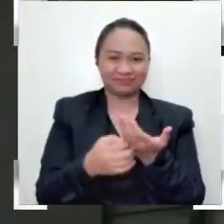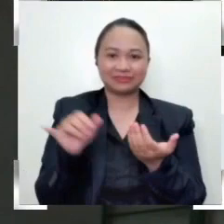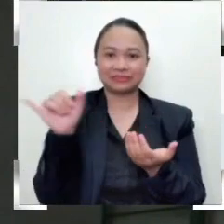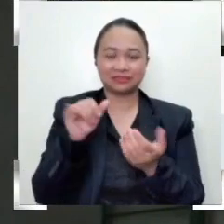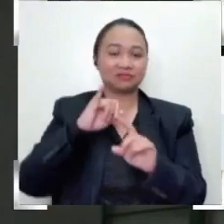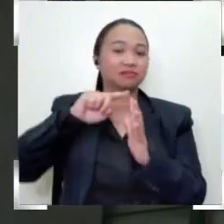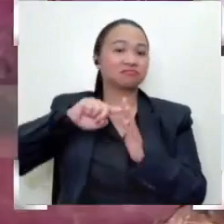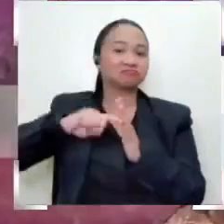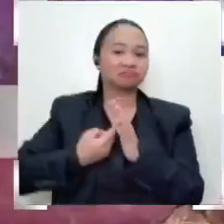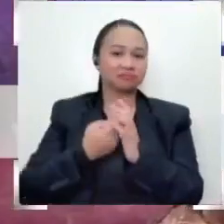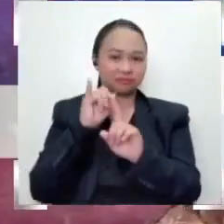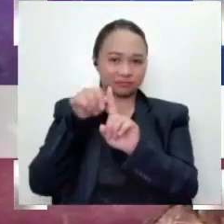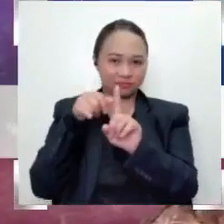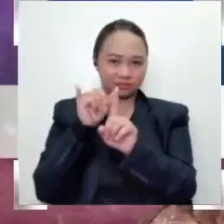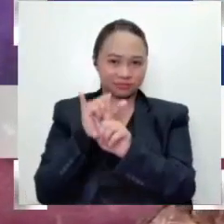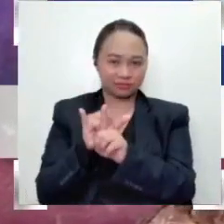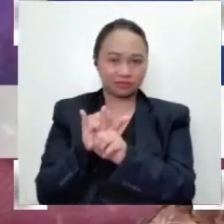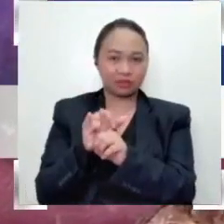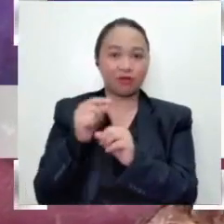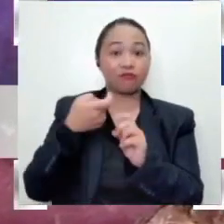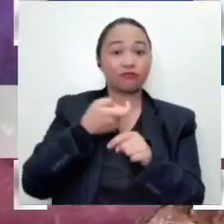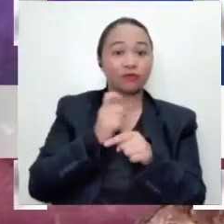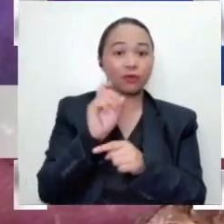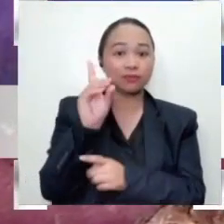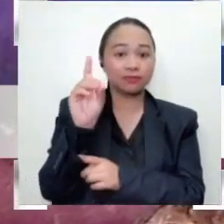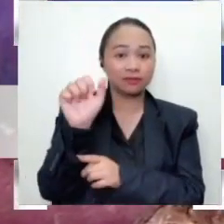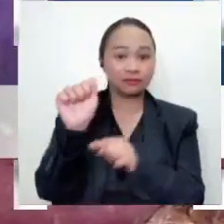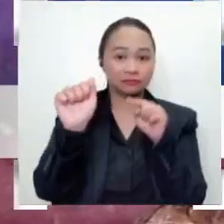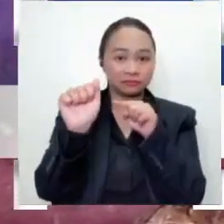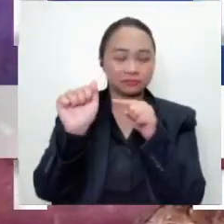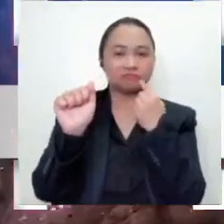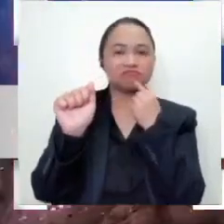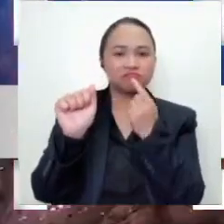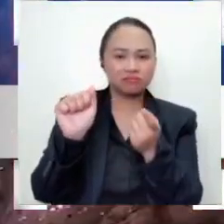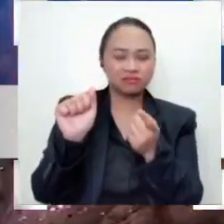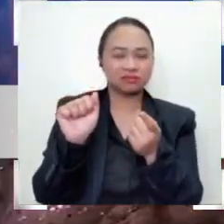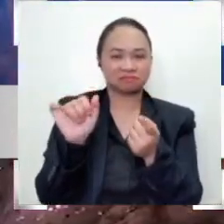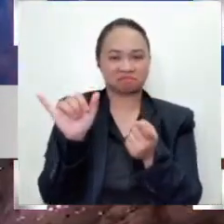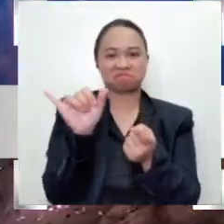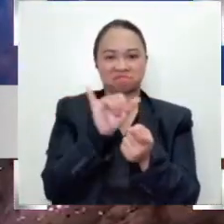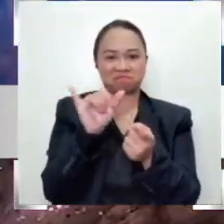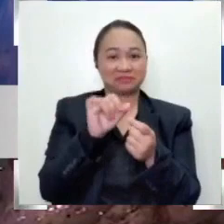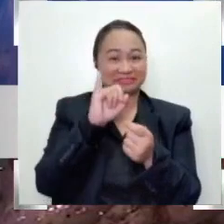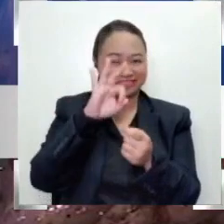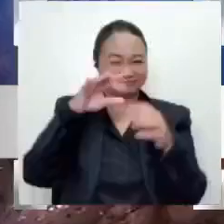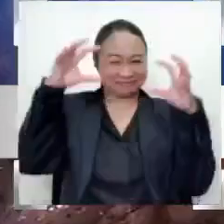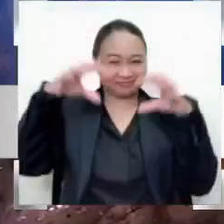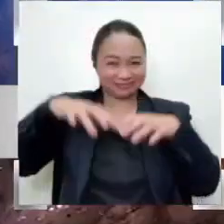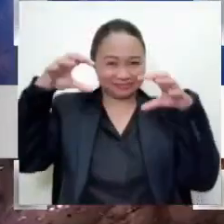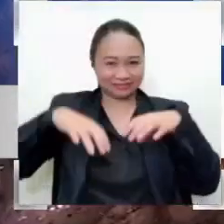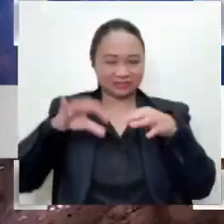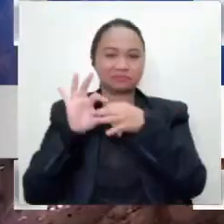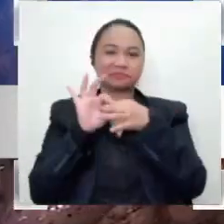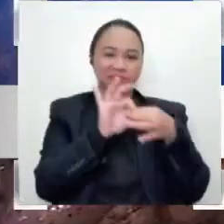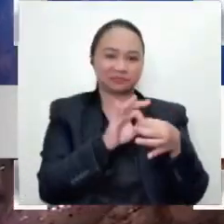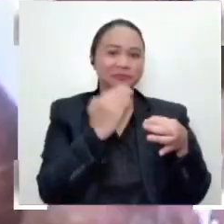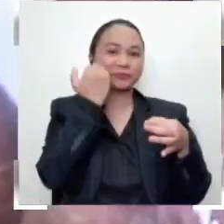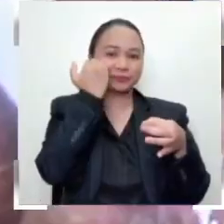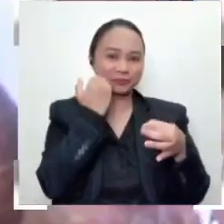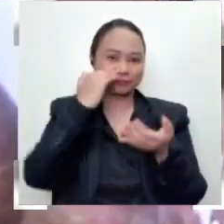of Agriculture. Hindi masyadong lalaki ang kamote sa tag-ulan. Siya ngayon tag-uram, kulang yan, talagang